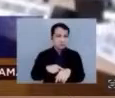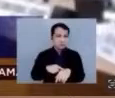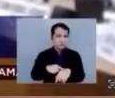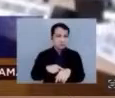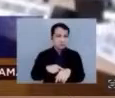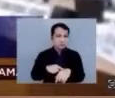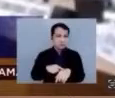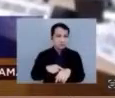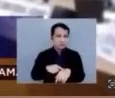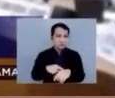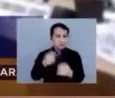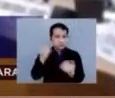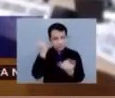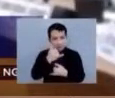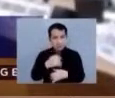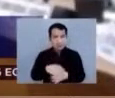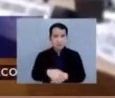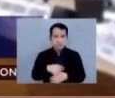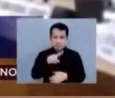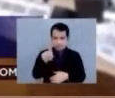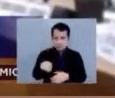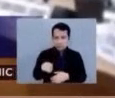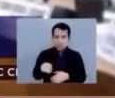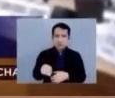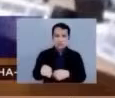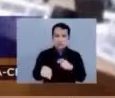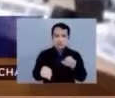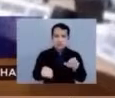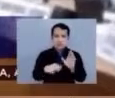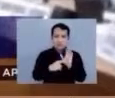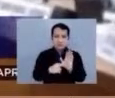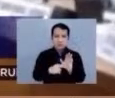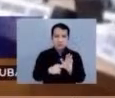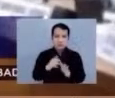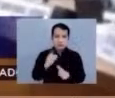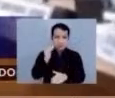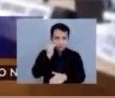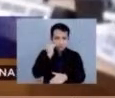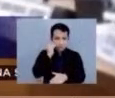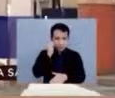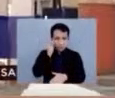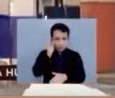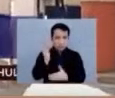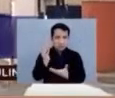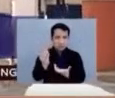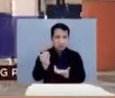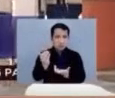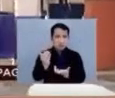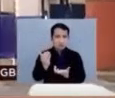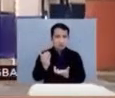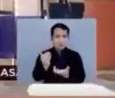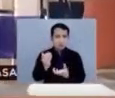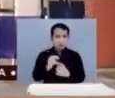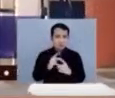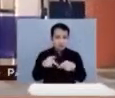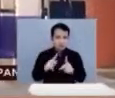ko sa Itbulaga. Okay, tuloy natin to. Santa Rosa City Representative Dan Fernandez, kung meron bang alien employment